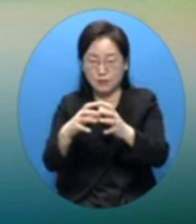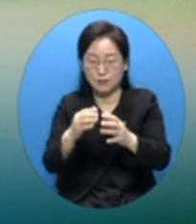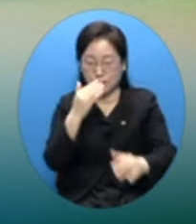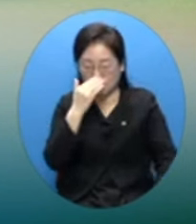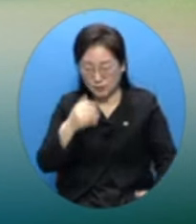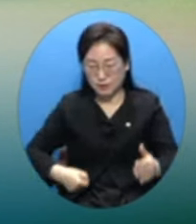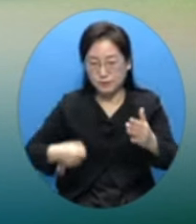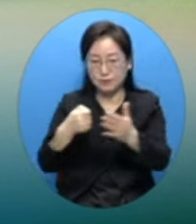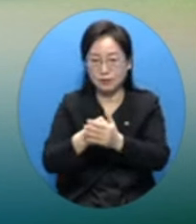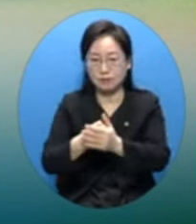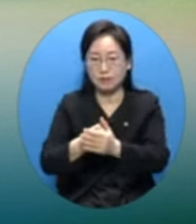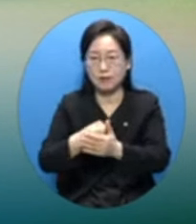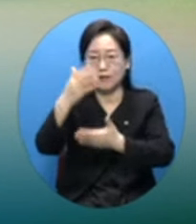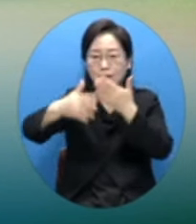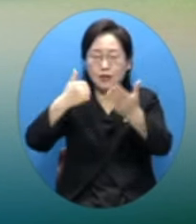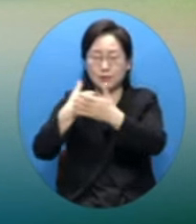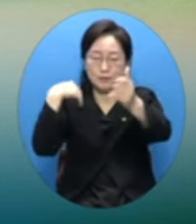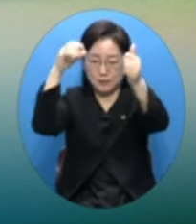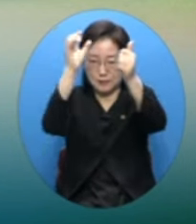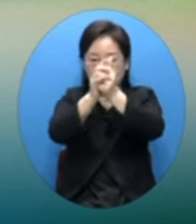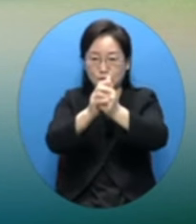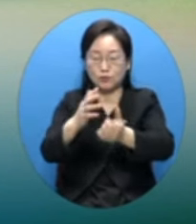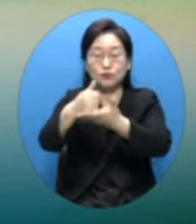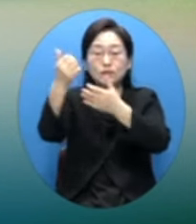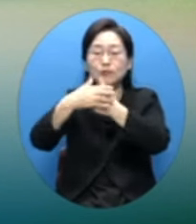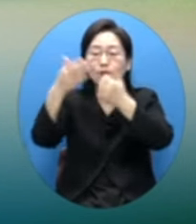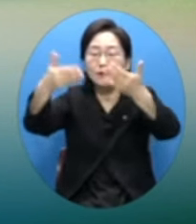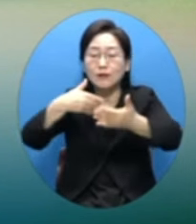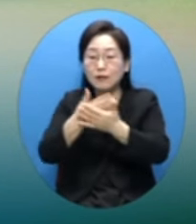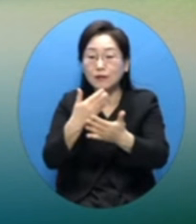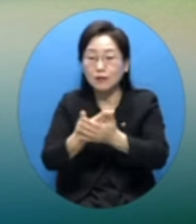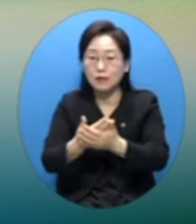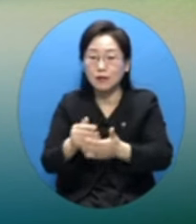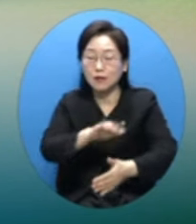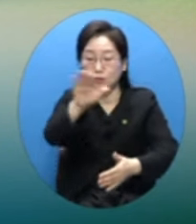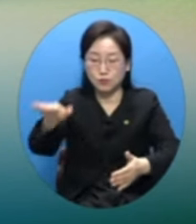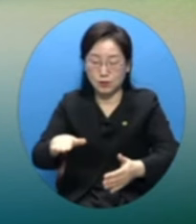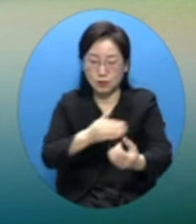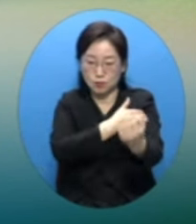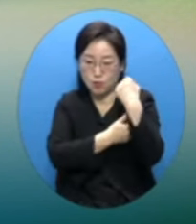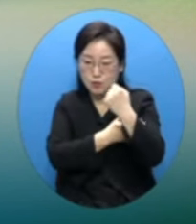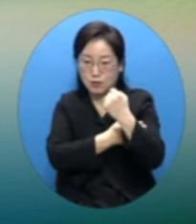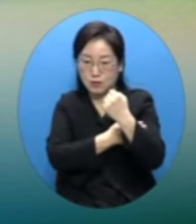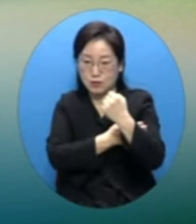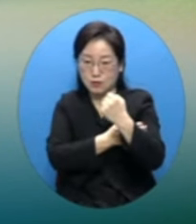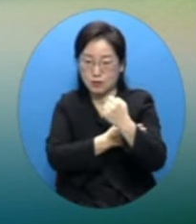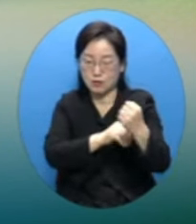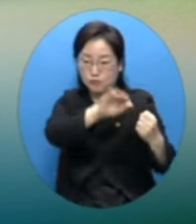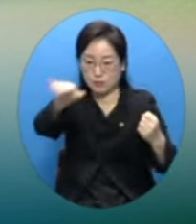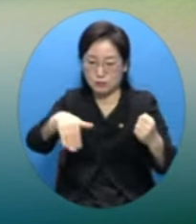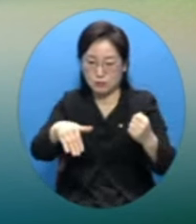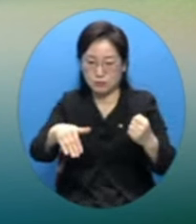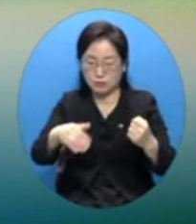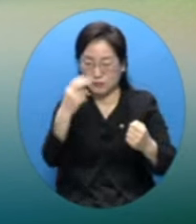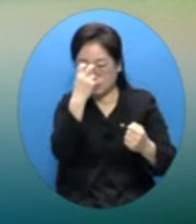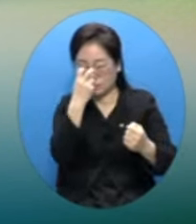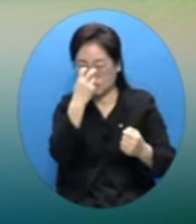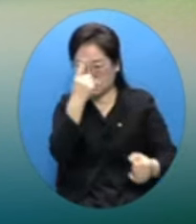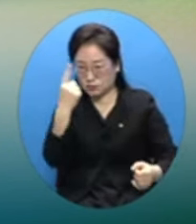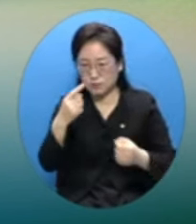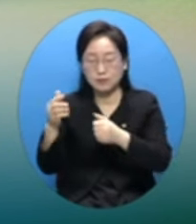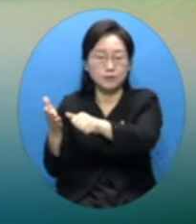담대하게 우리의 대의를 하나님께 맡기고 그분의 도우심을 구하여 우리에게 주어진 권리를 용감하게 지켜냅시다. 5월